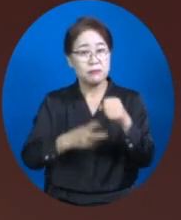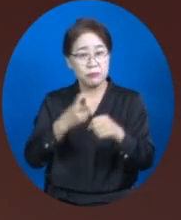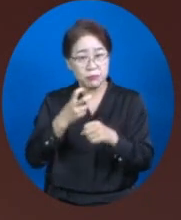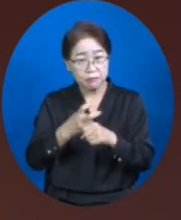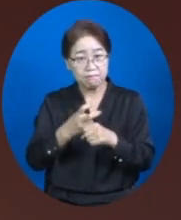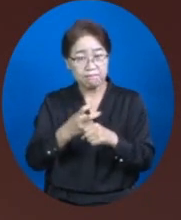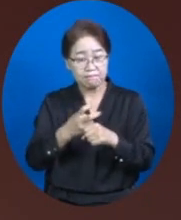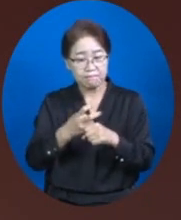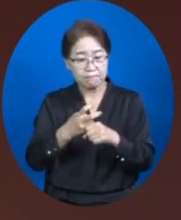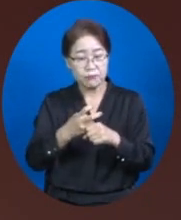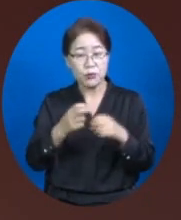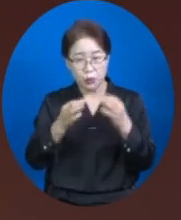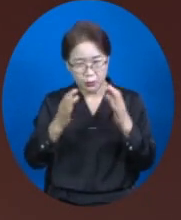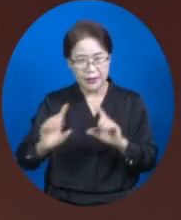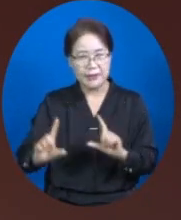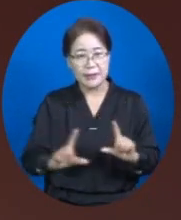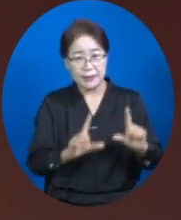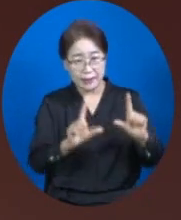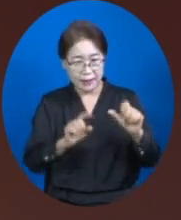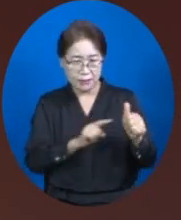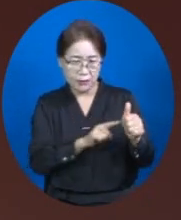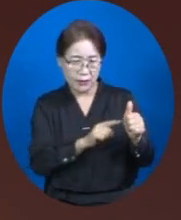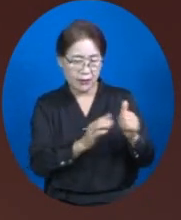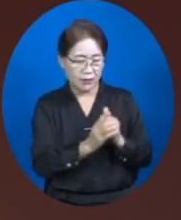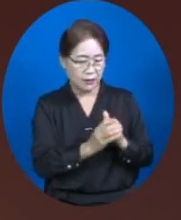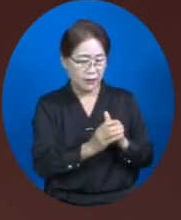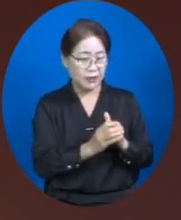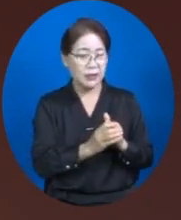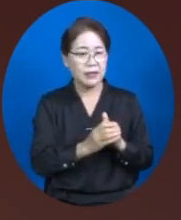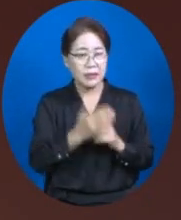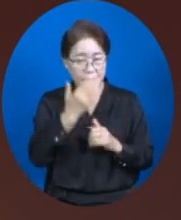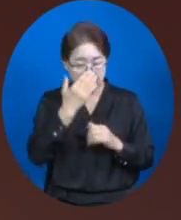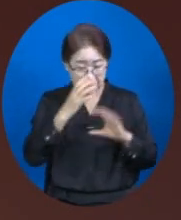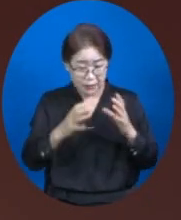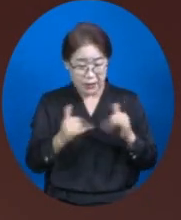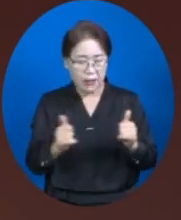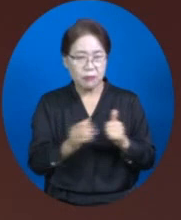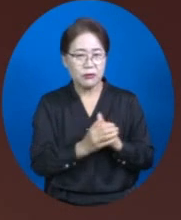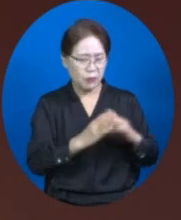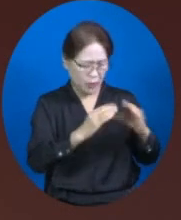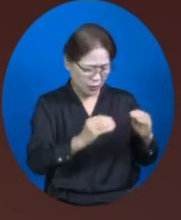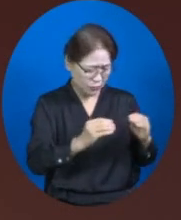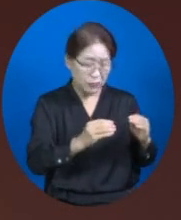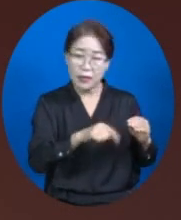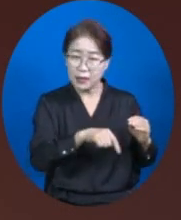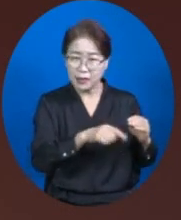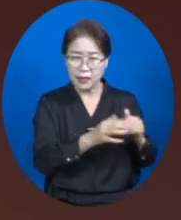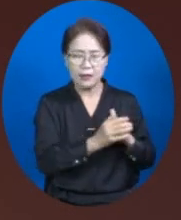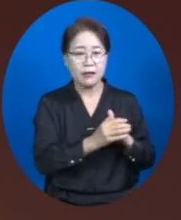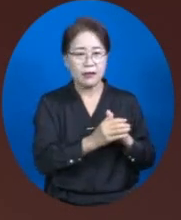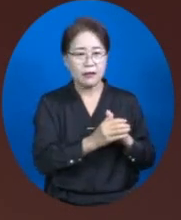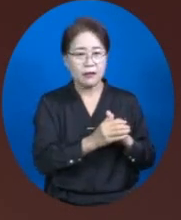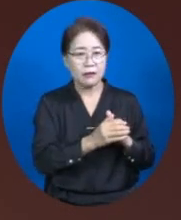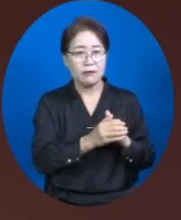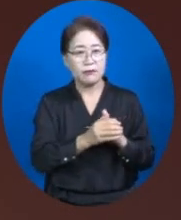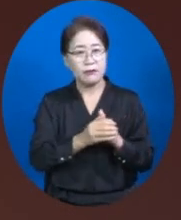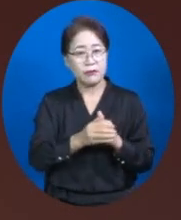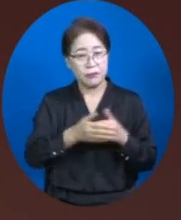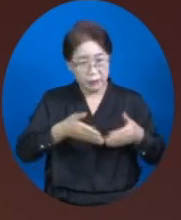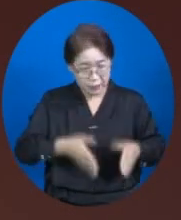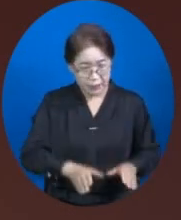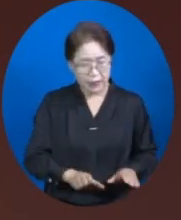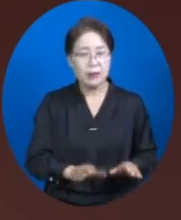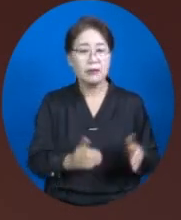그리고 히브리 사람으로서 애굽에서 태어났습니다 그런 태어나자마자 우리가